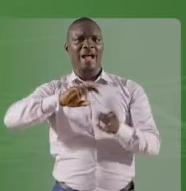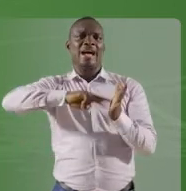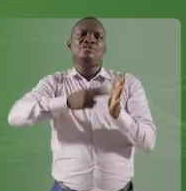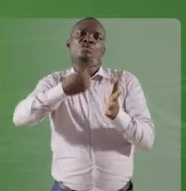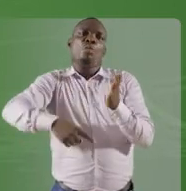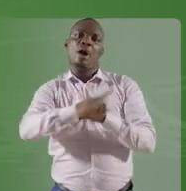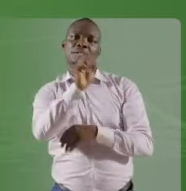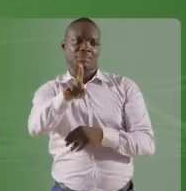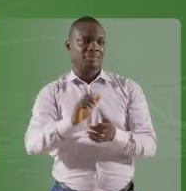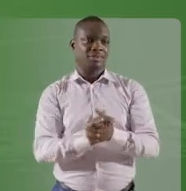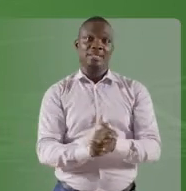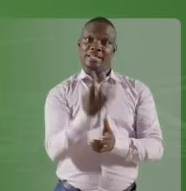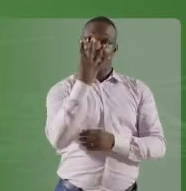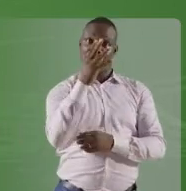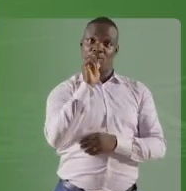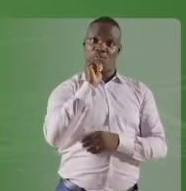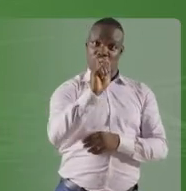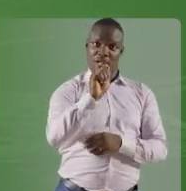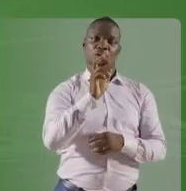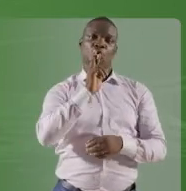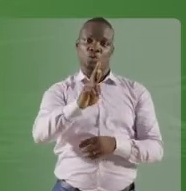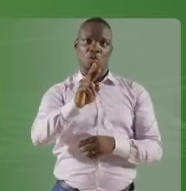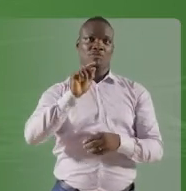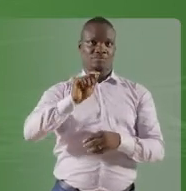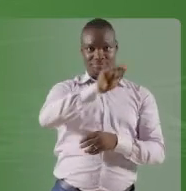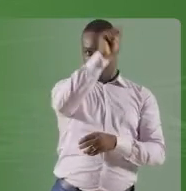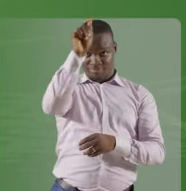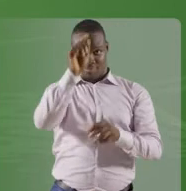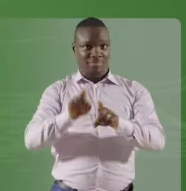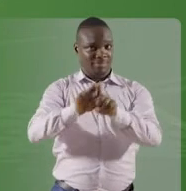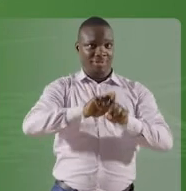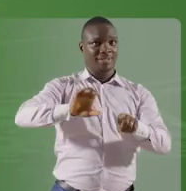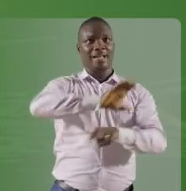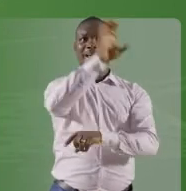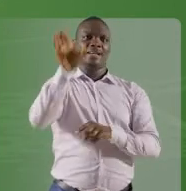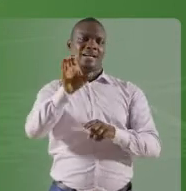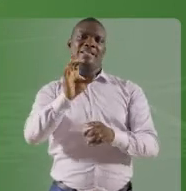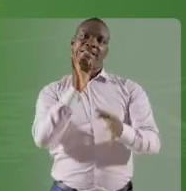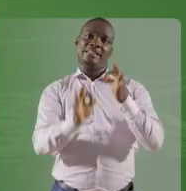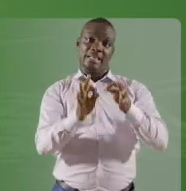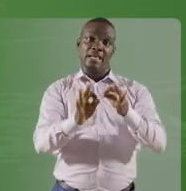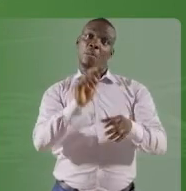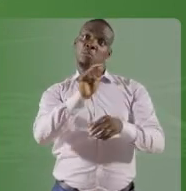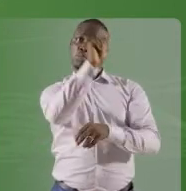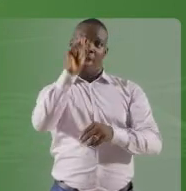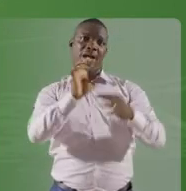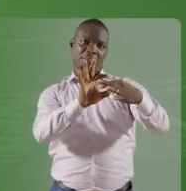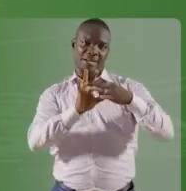On dira que 4 points sont cocycliques si ces 4 points appartiennent à un même cercle.